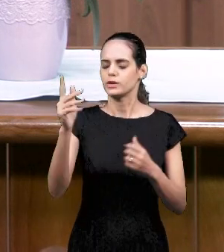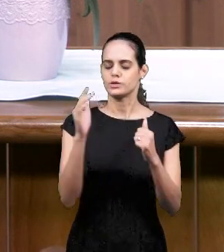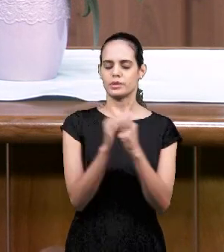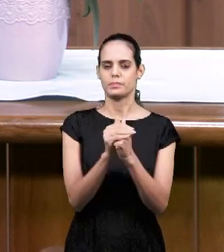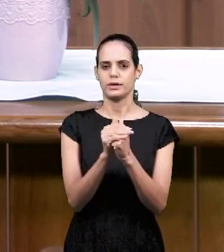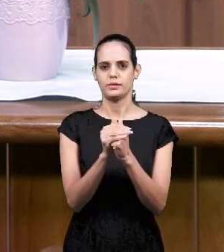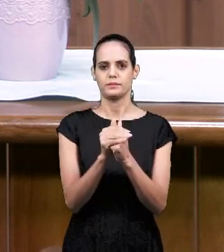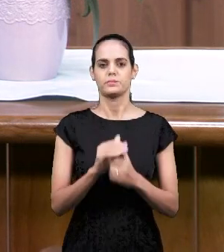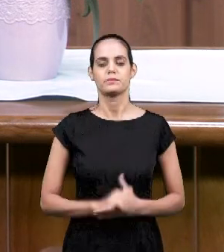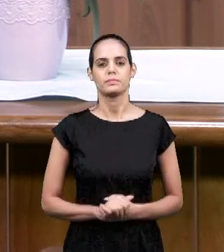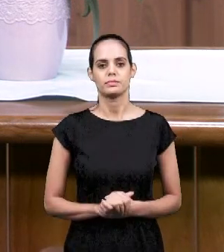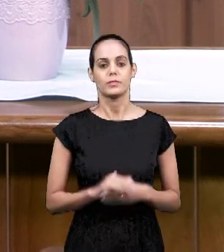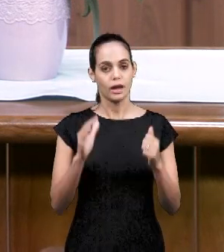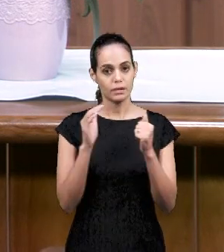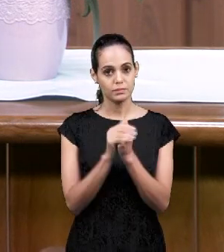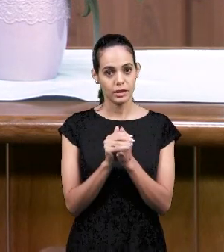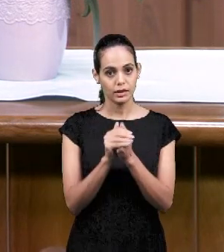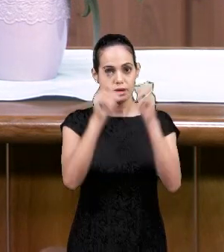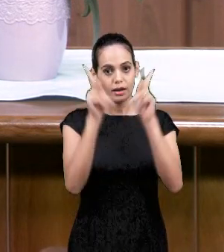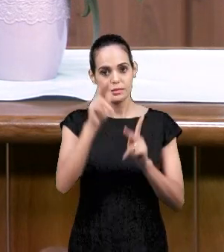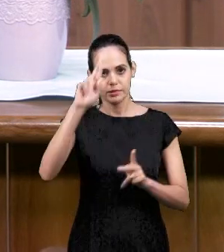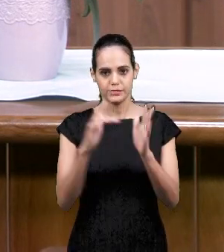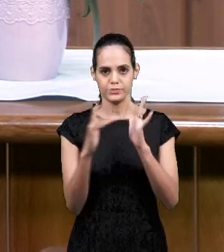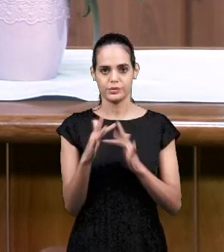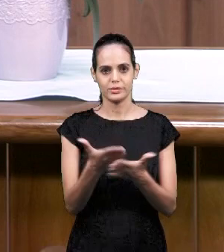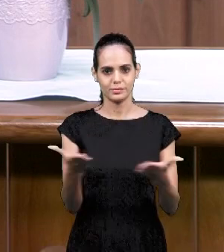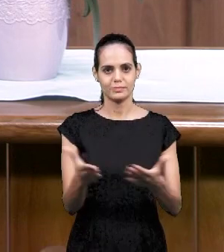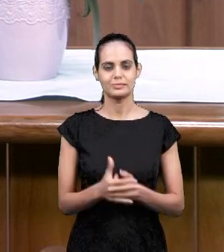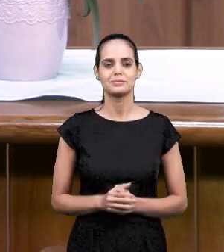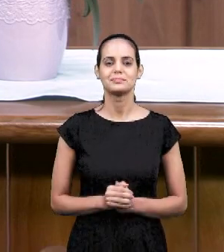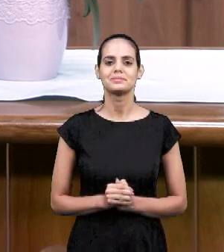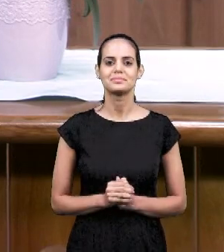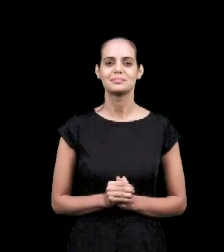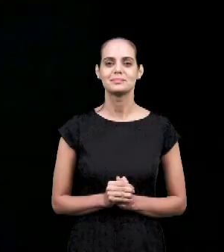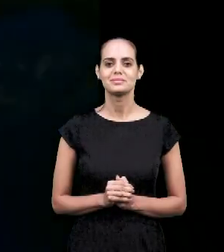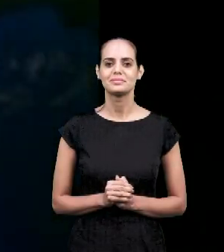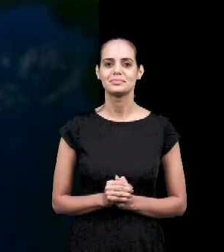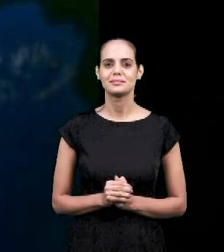Amen. Amen, mes frères et sœurs, à tous, la paix du Seigneur Jésus.